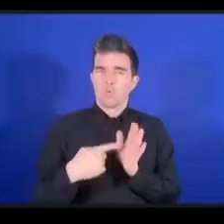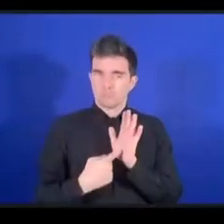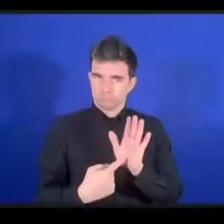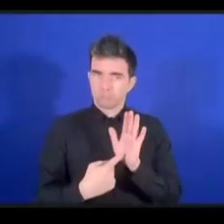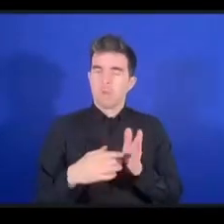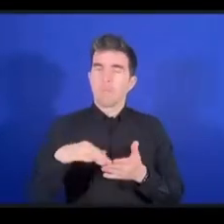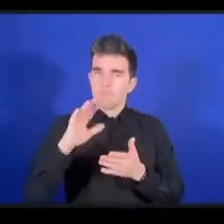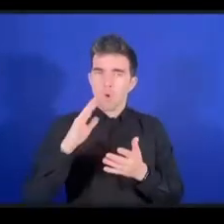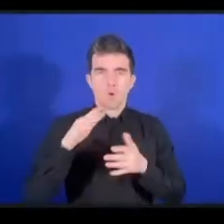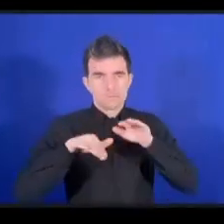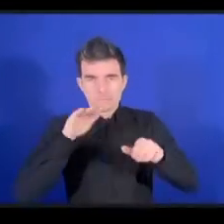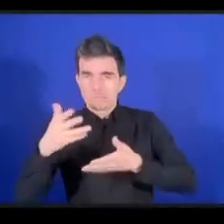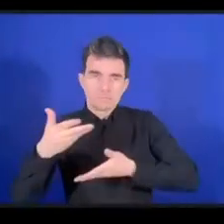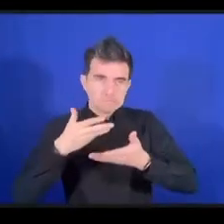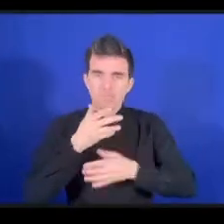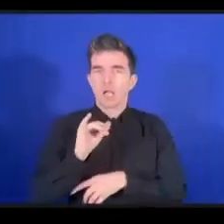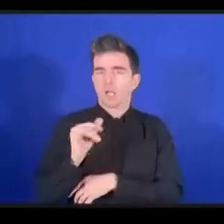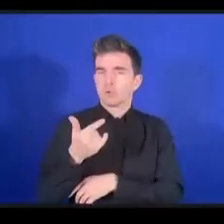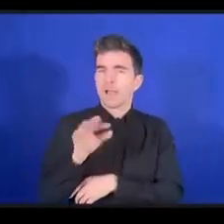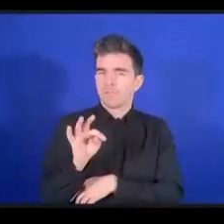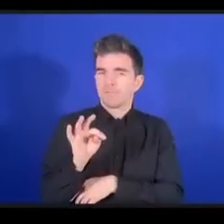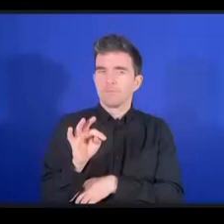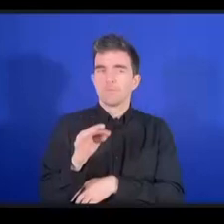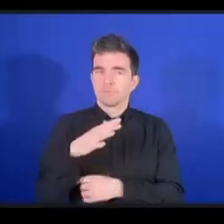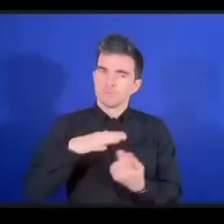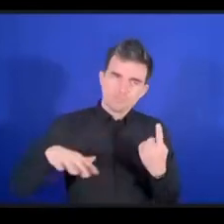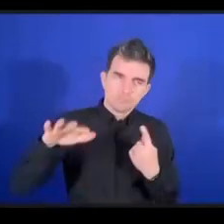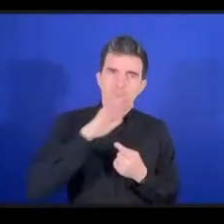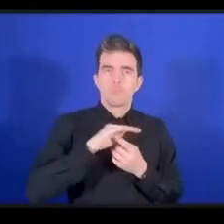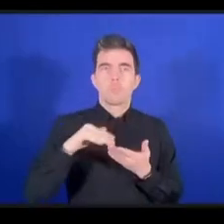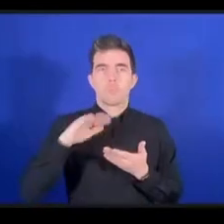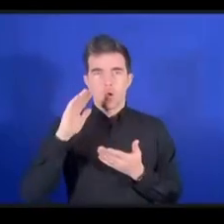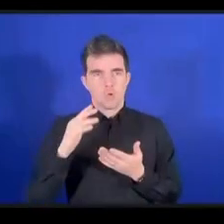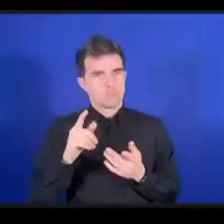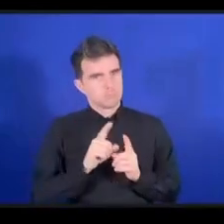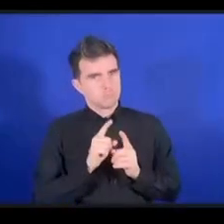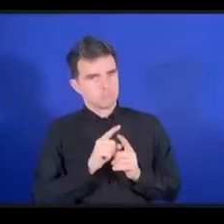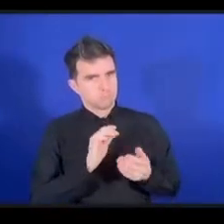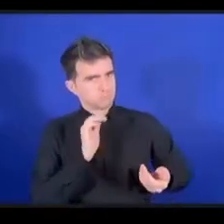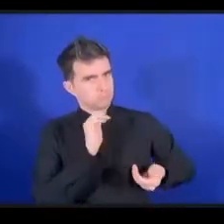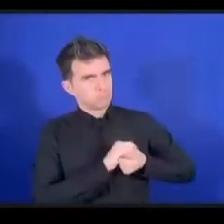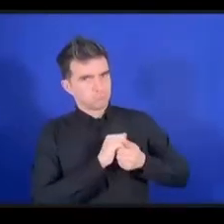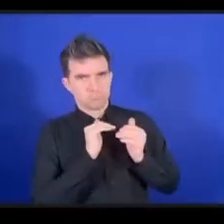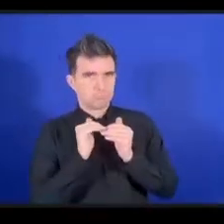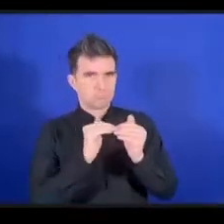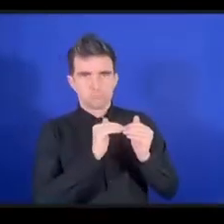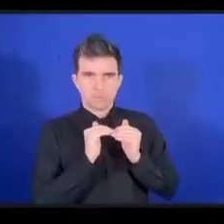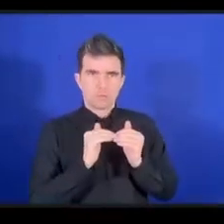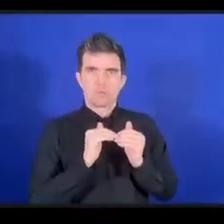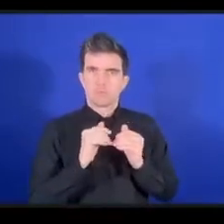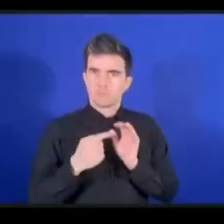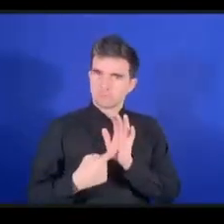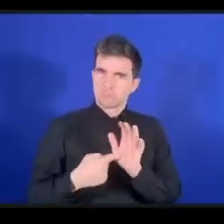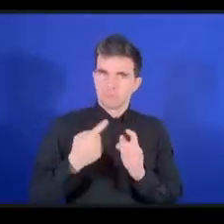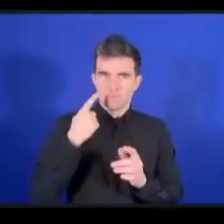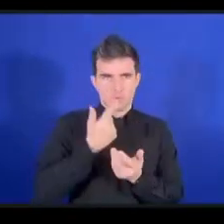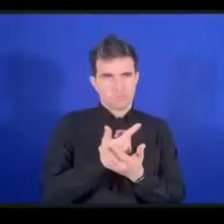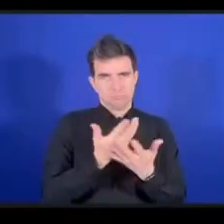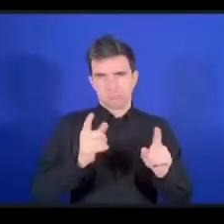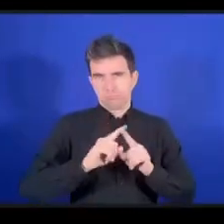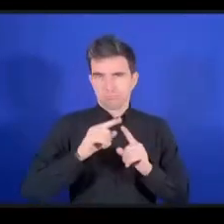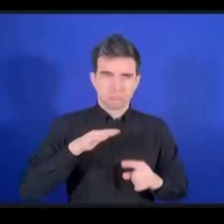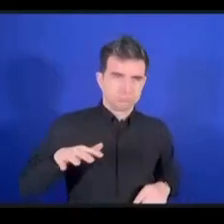要这个很多的人呢，他们来参加会议，